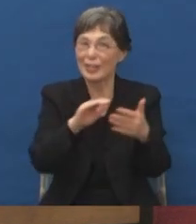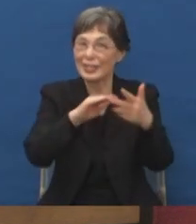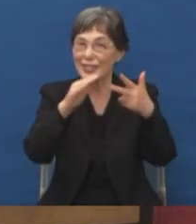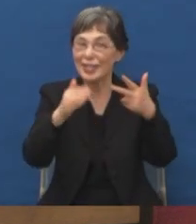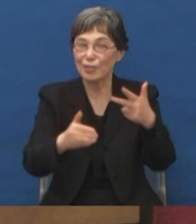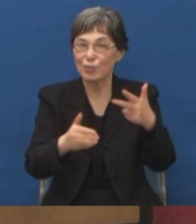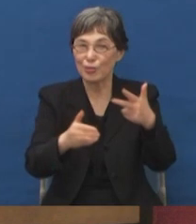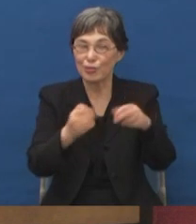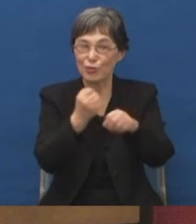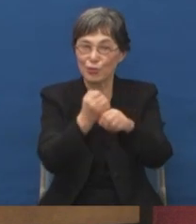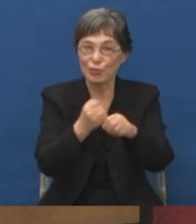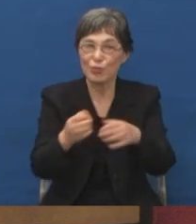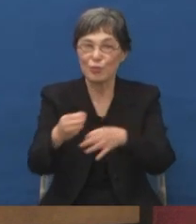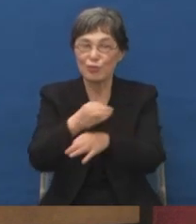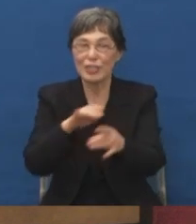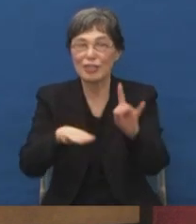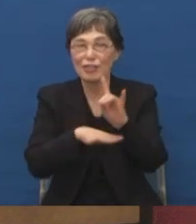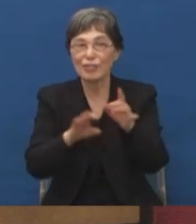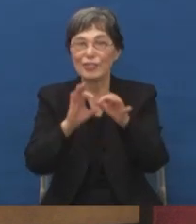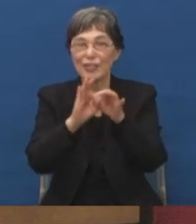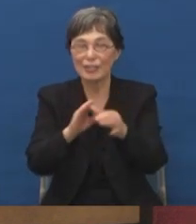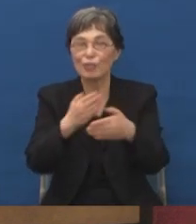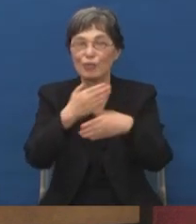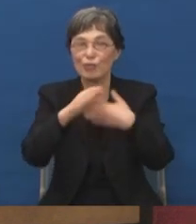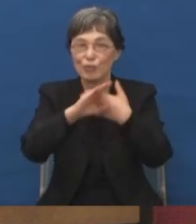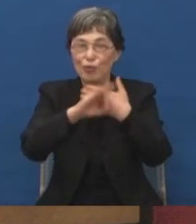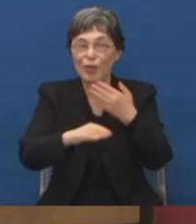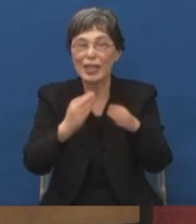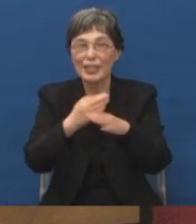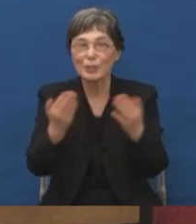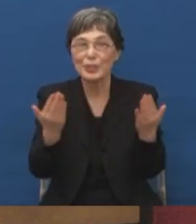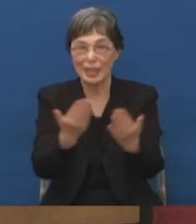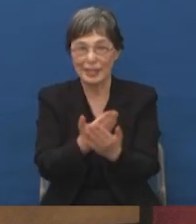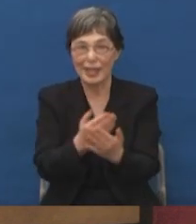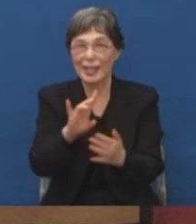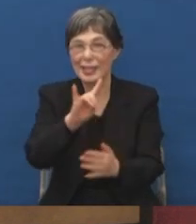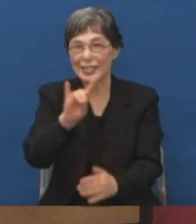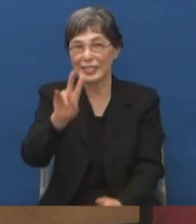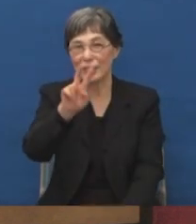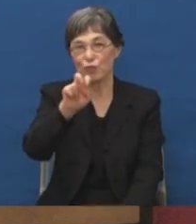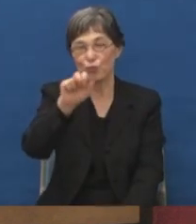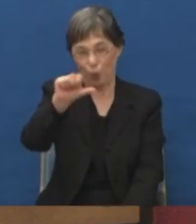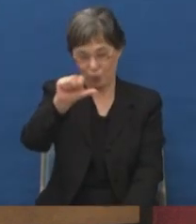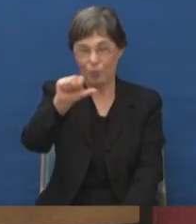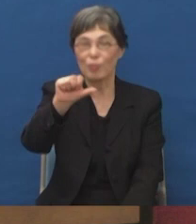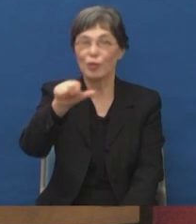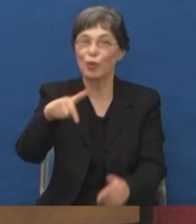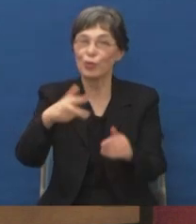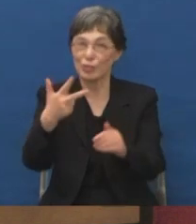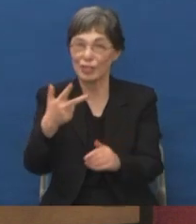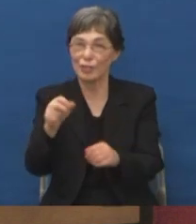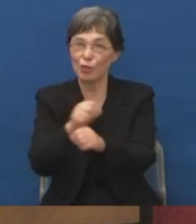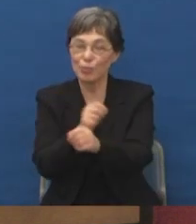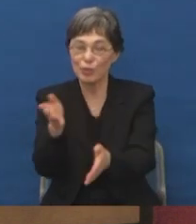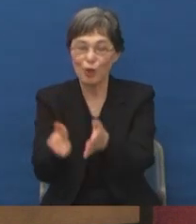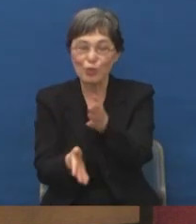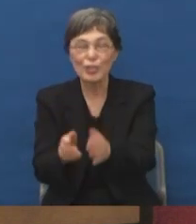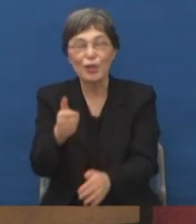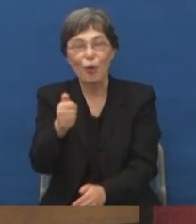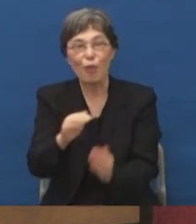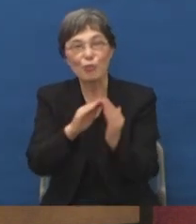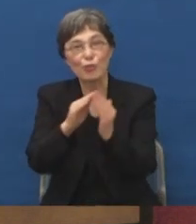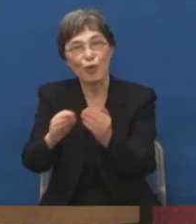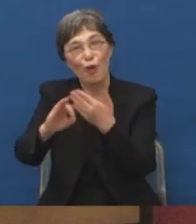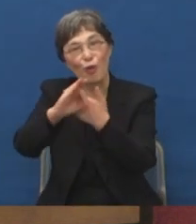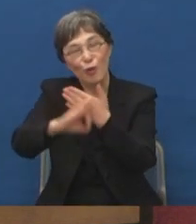備及び運営の基準に関する条例の一部改正、議第25号京都市特別養護老人ホーム条例